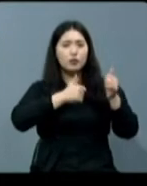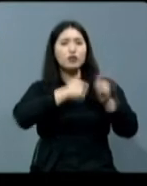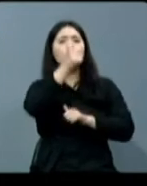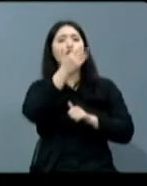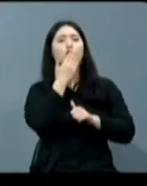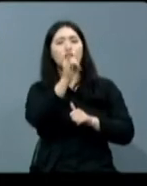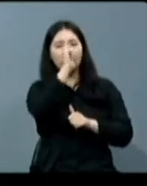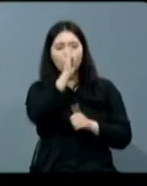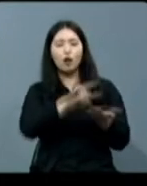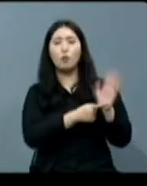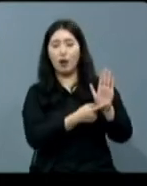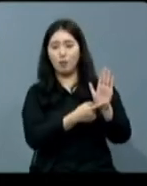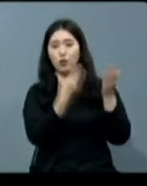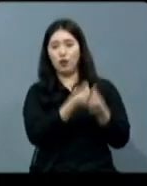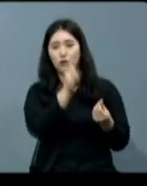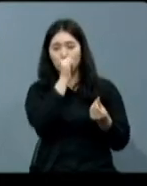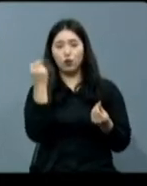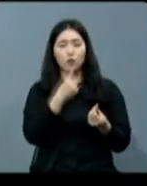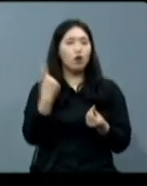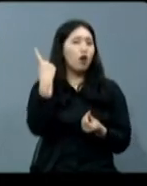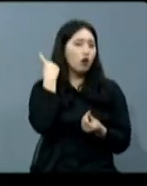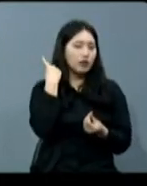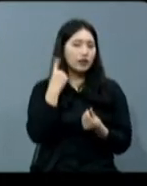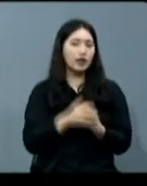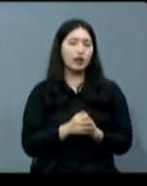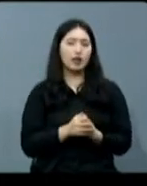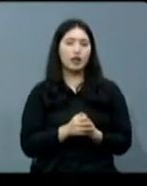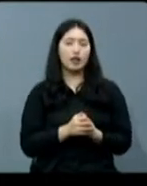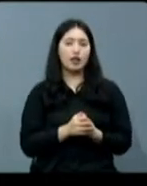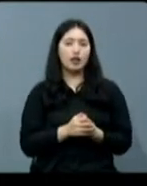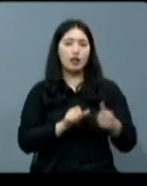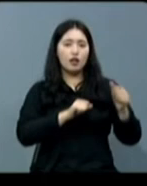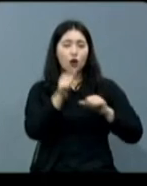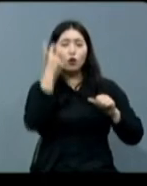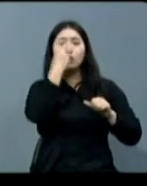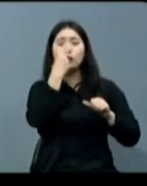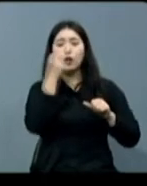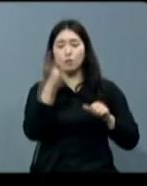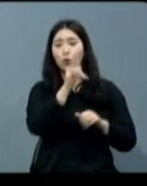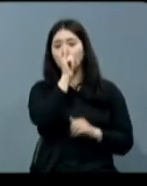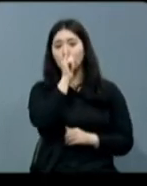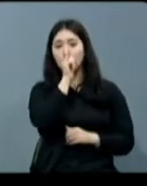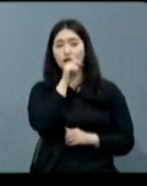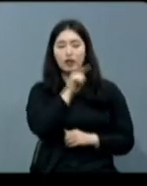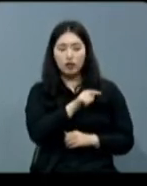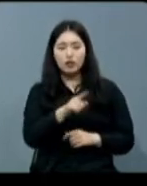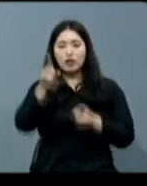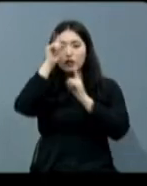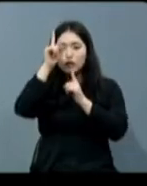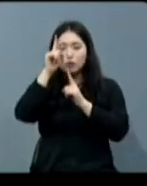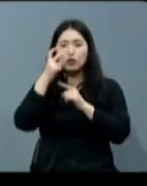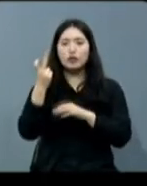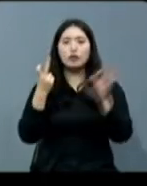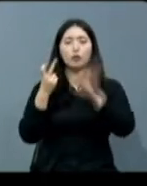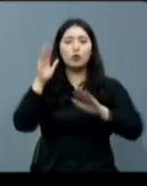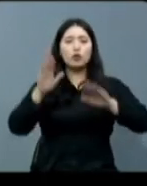발표가 됐습니다. 또 어젠가 데일리안 여론조사에서도 이재명 후보를